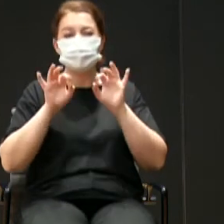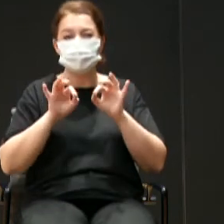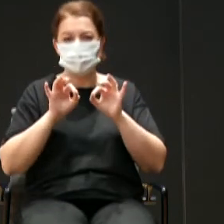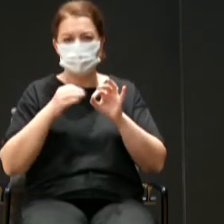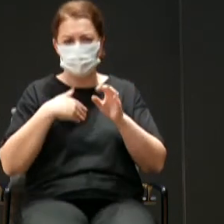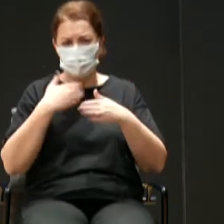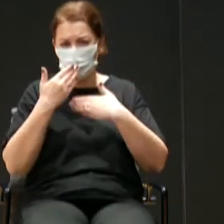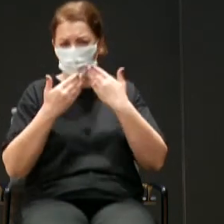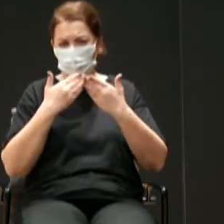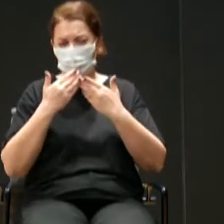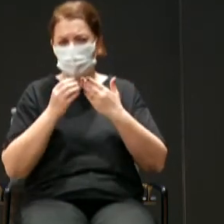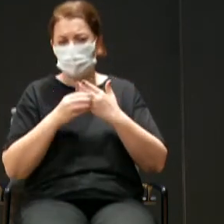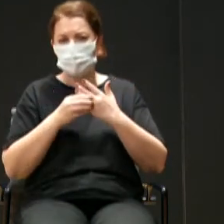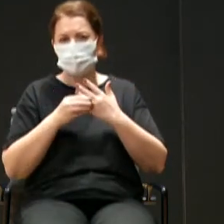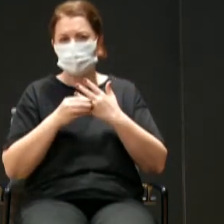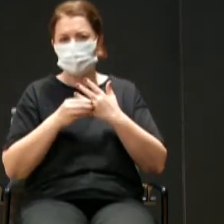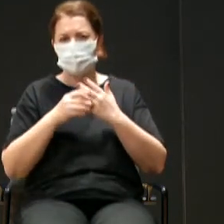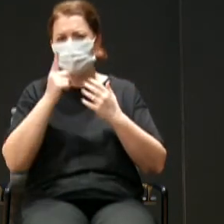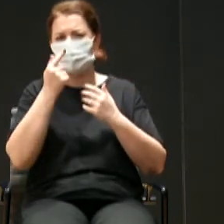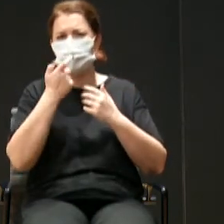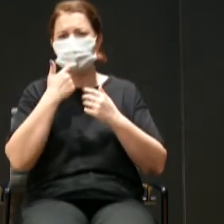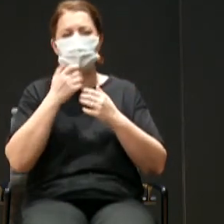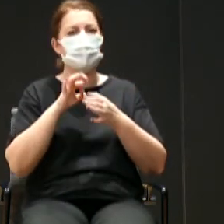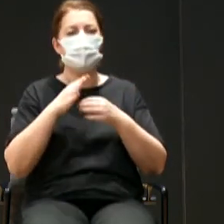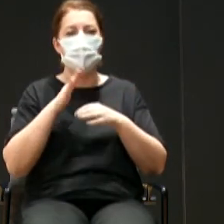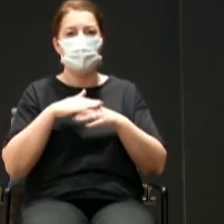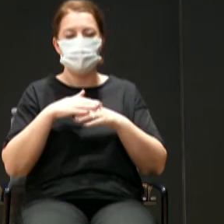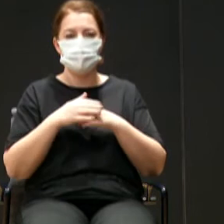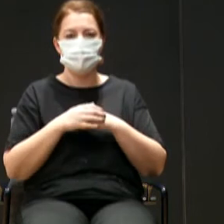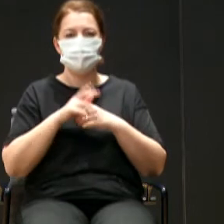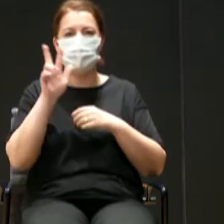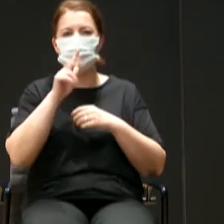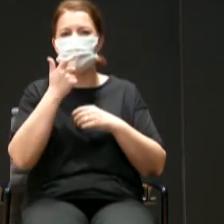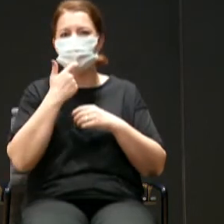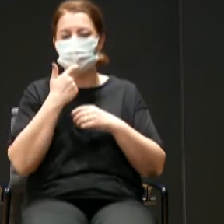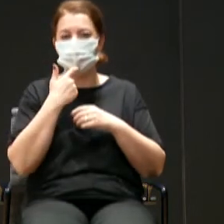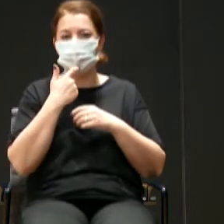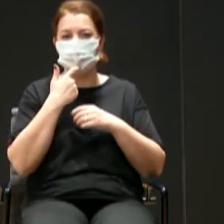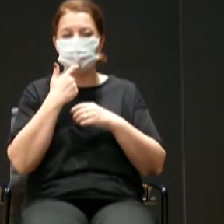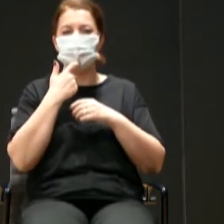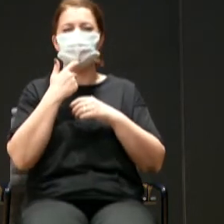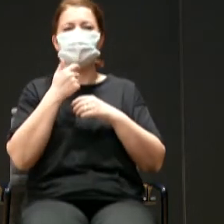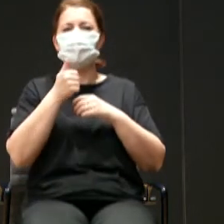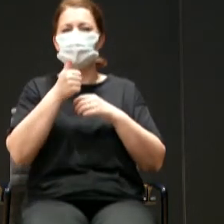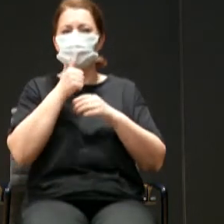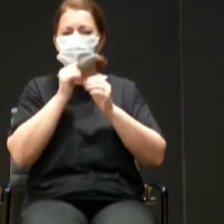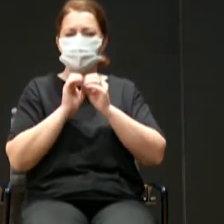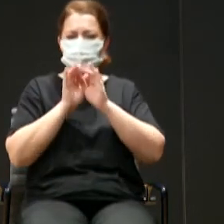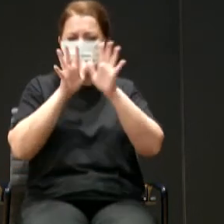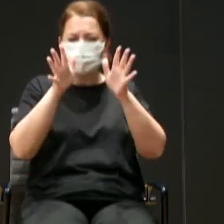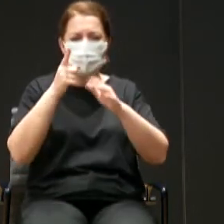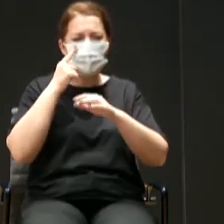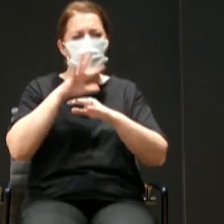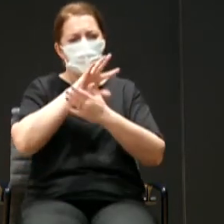anlatırım. Şimdi anlatırım. 1,5 yılda. Ne yapmış? 30 senedir sel basan yerlerin tamamını tamir